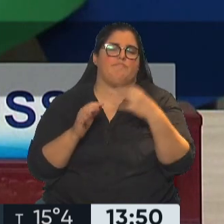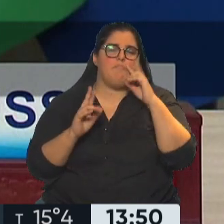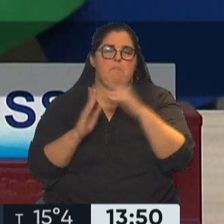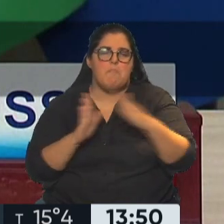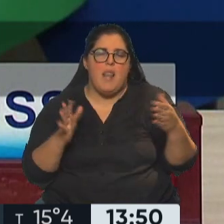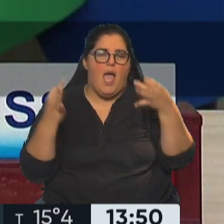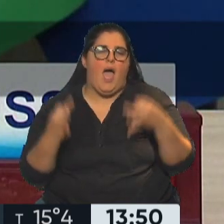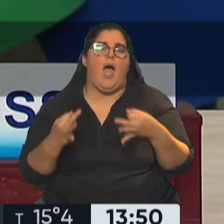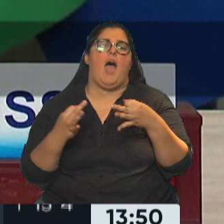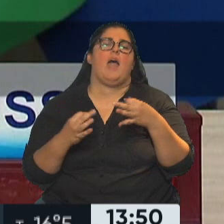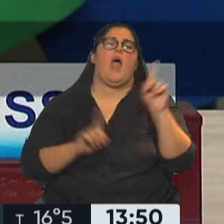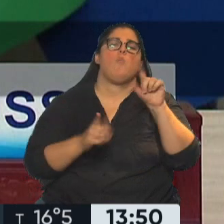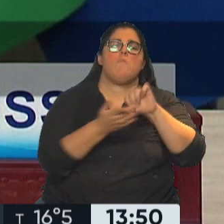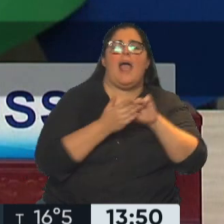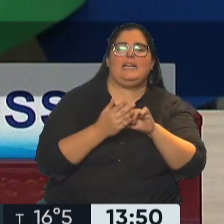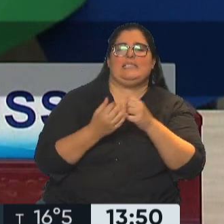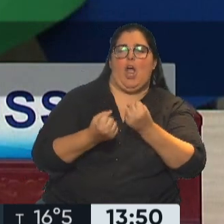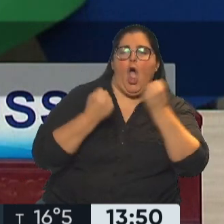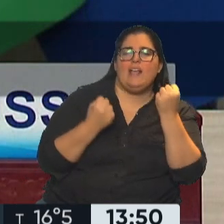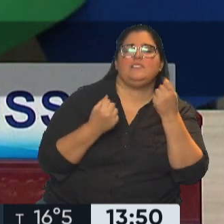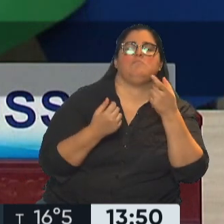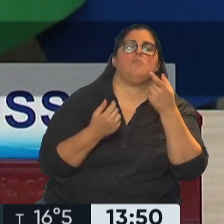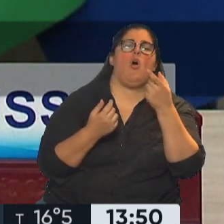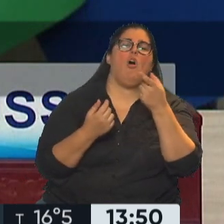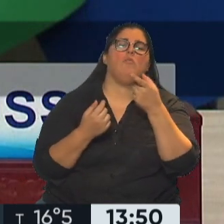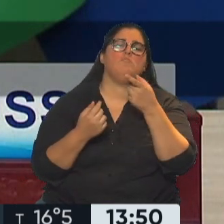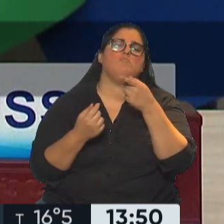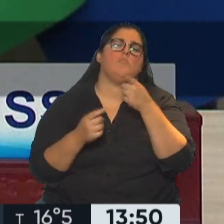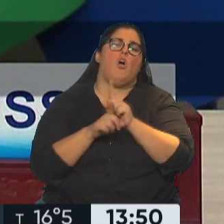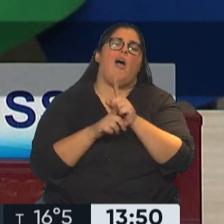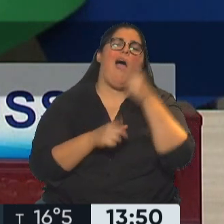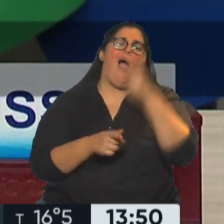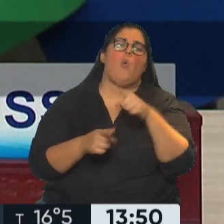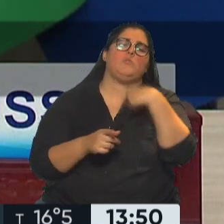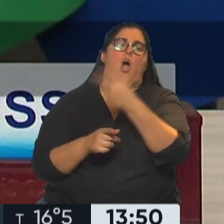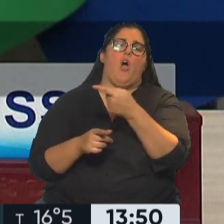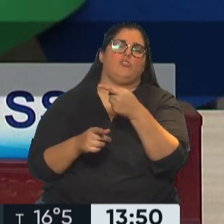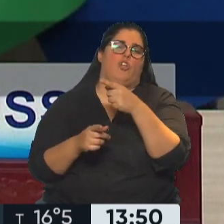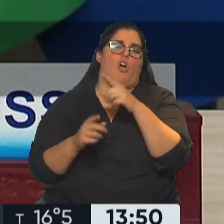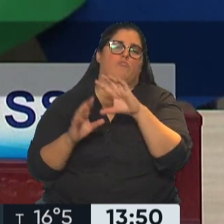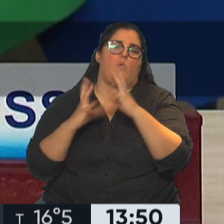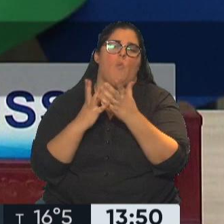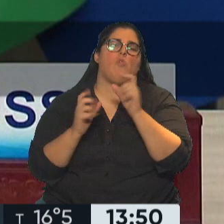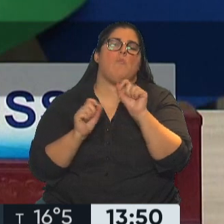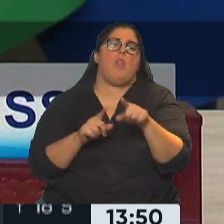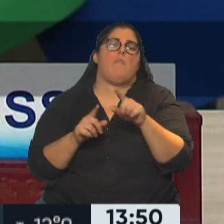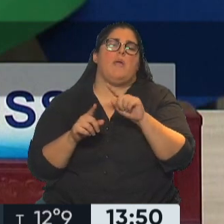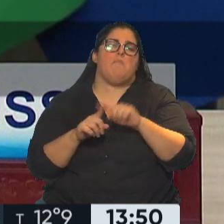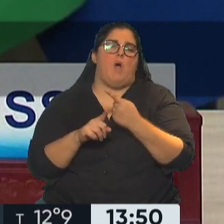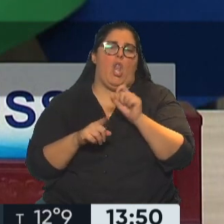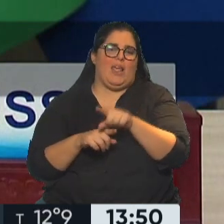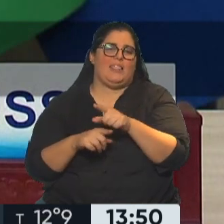-за непродуманных, эгоистичных действий отдельных государств, которые, используя финансовые механизмы,